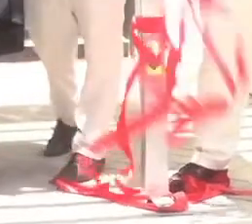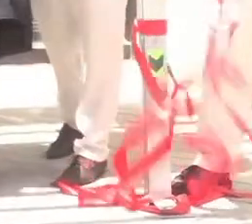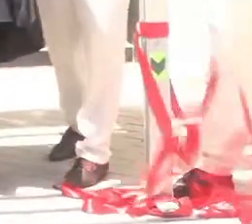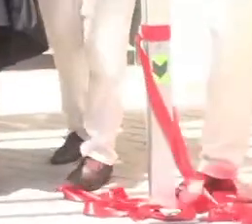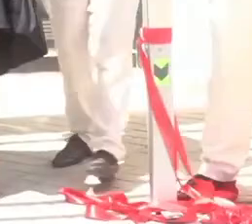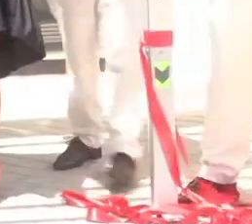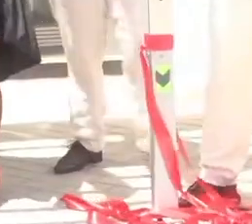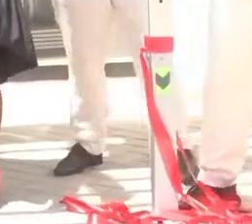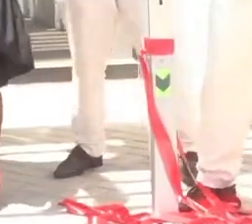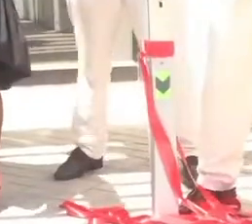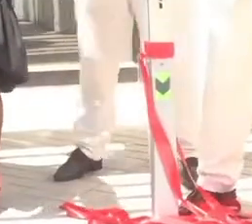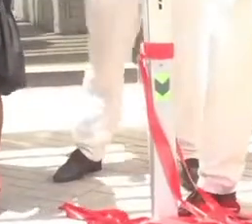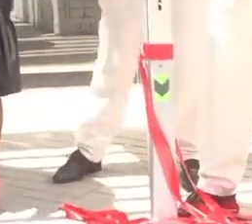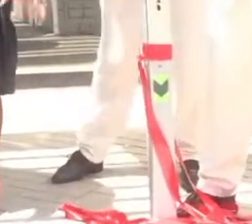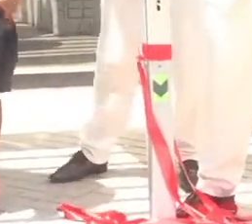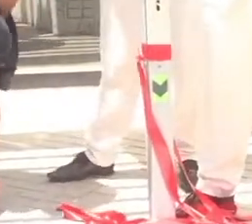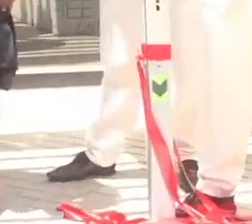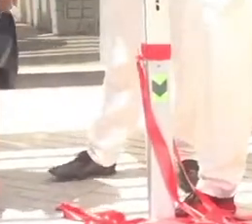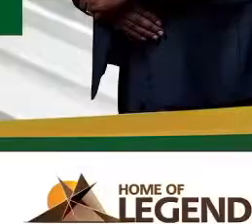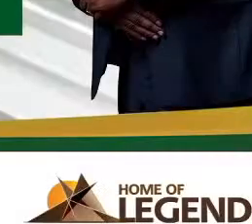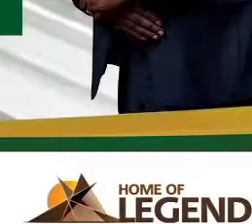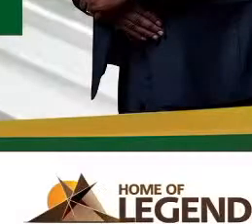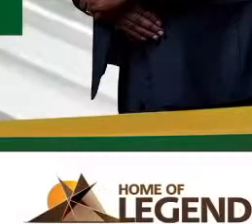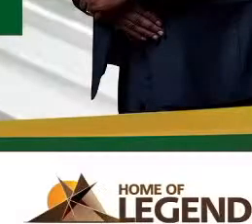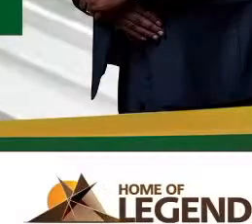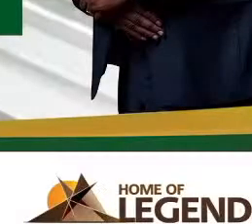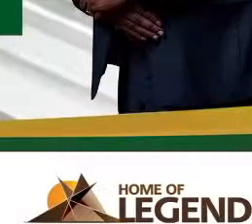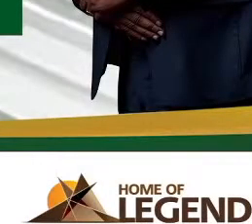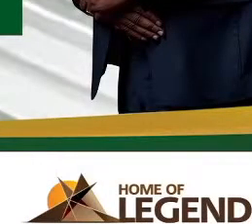Sakha i-Eastern Cape esiyifunayo.